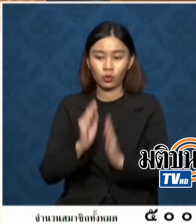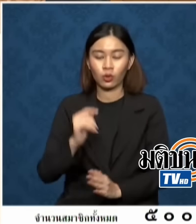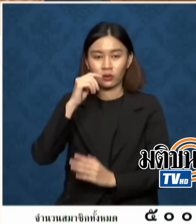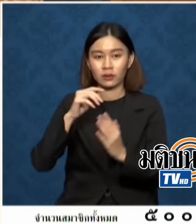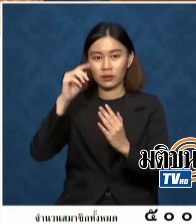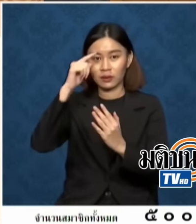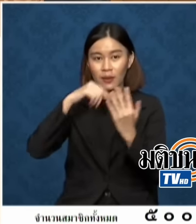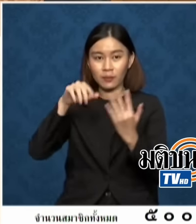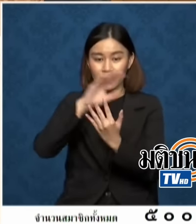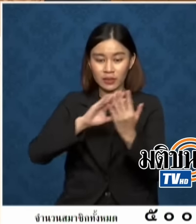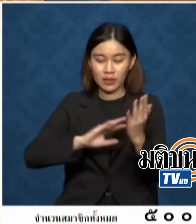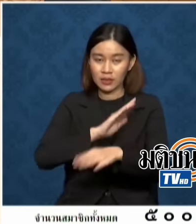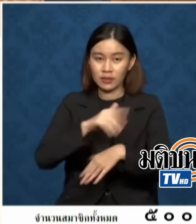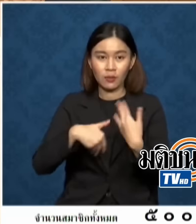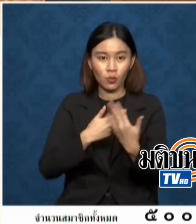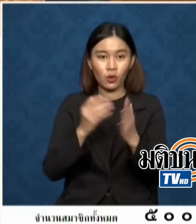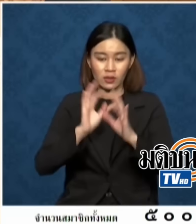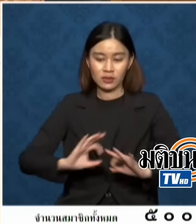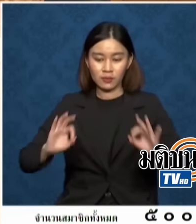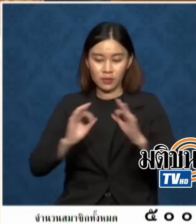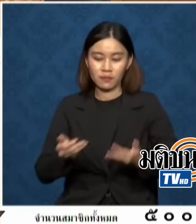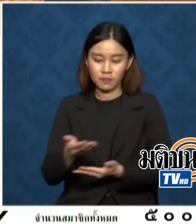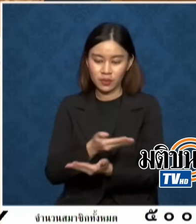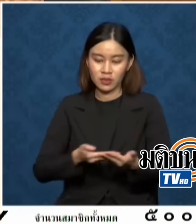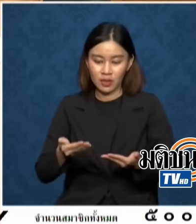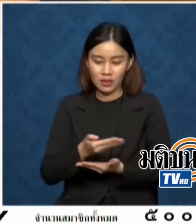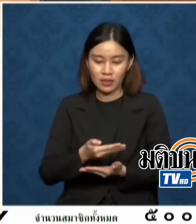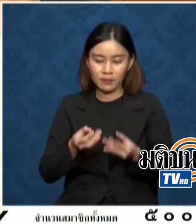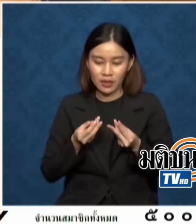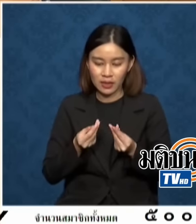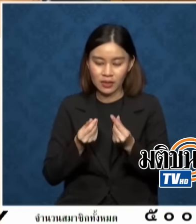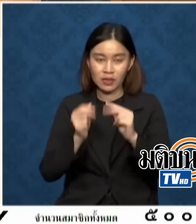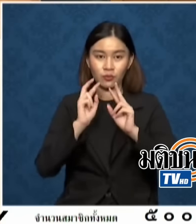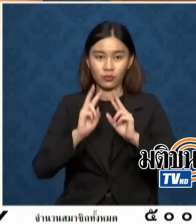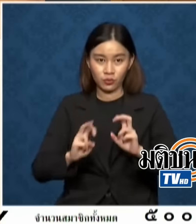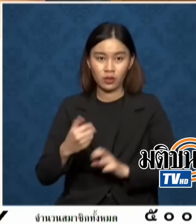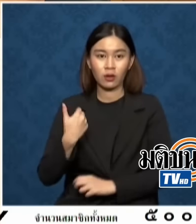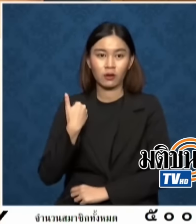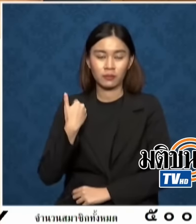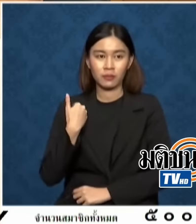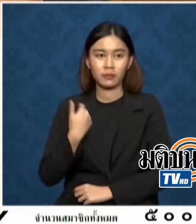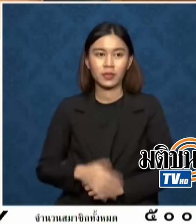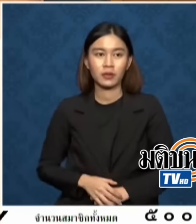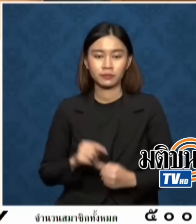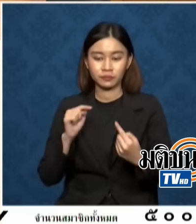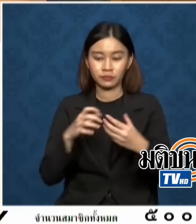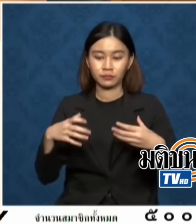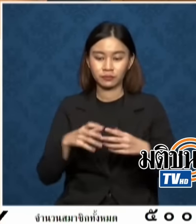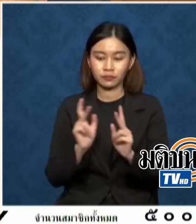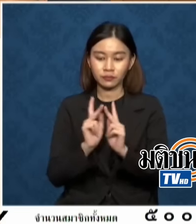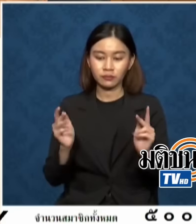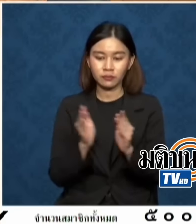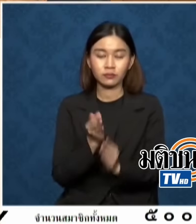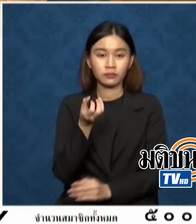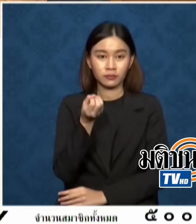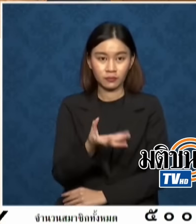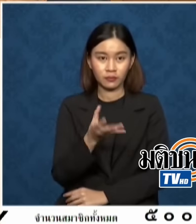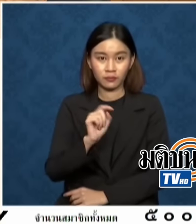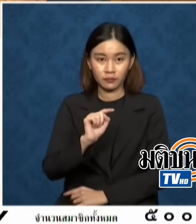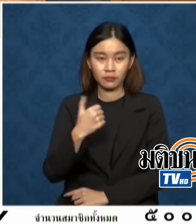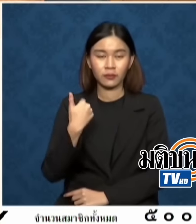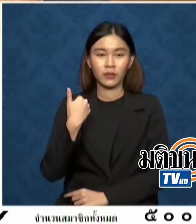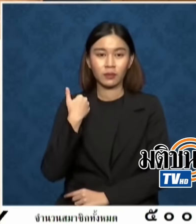ศจึงจำเป็นจะต้องพิจารณาประเด็นต่างๆอย่างละเอียดและรอบคอบซึ่งคณะกรรมาธิการเสียงข้างมาก